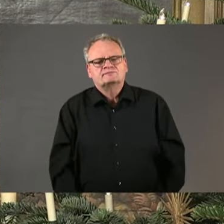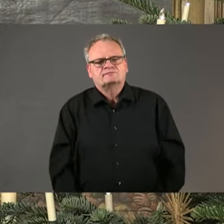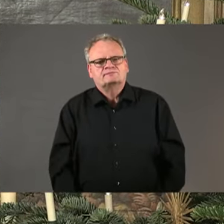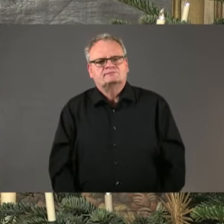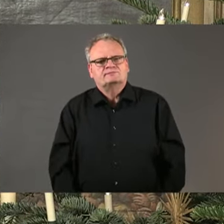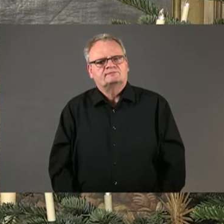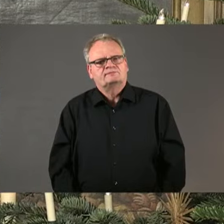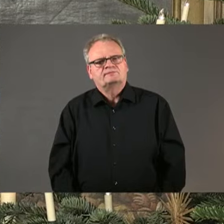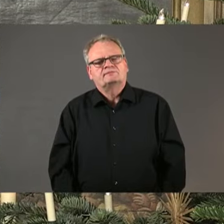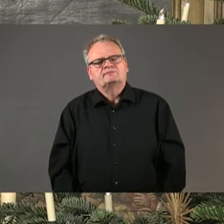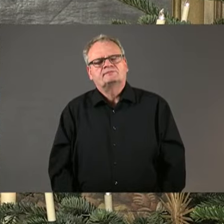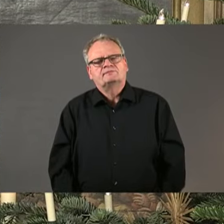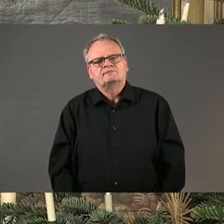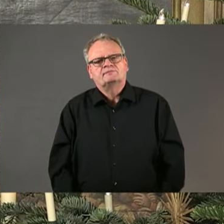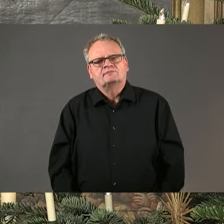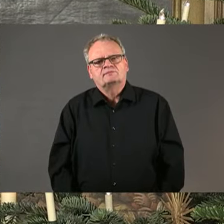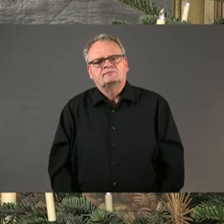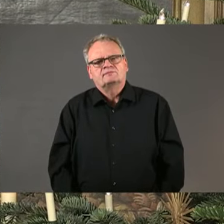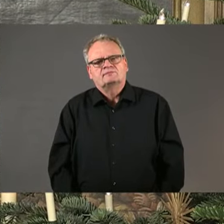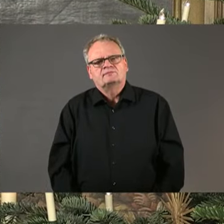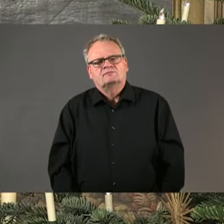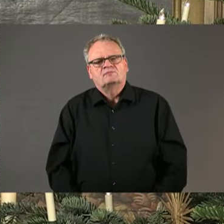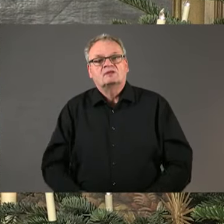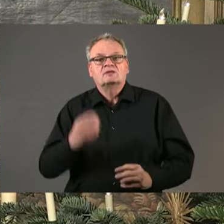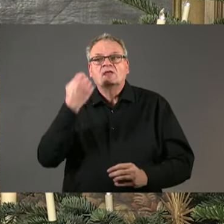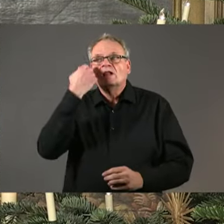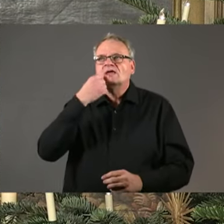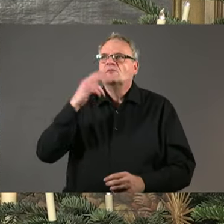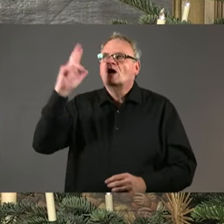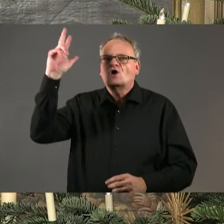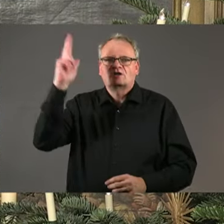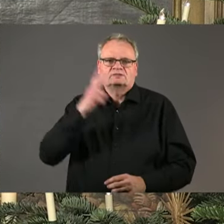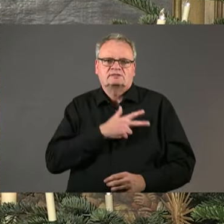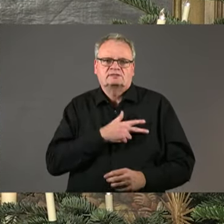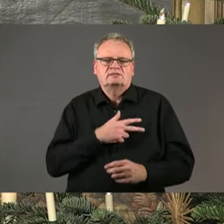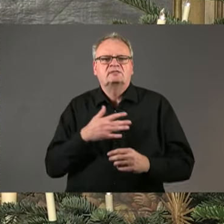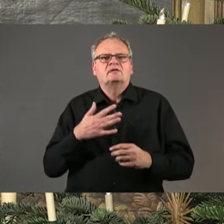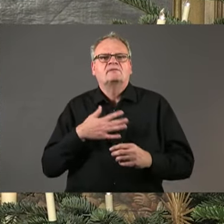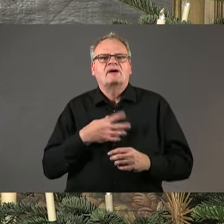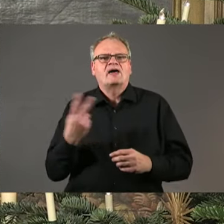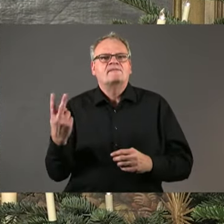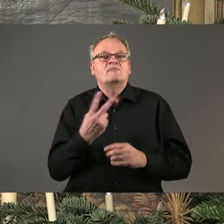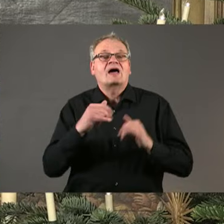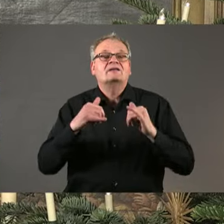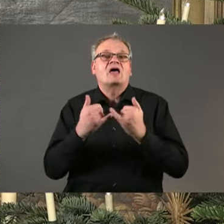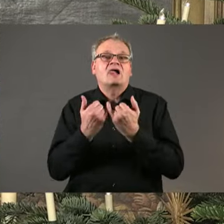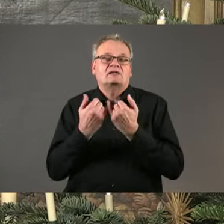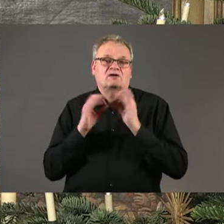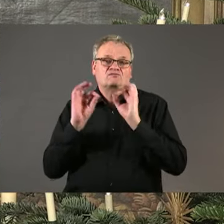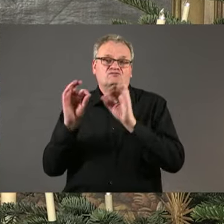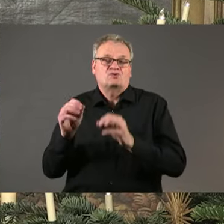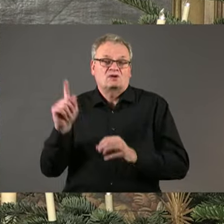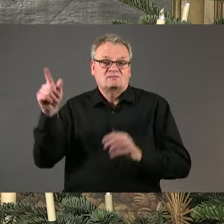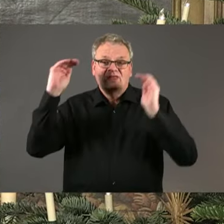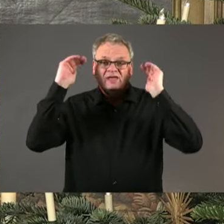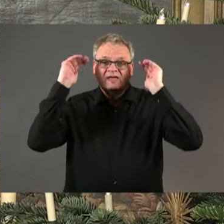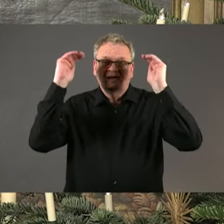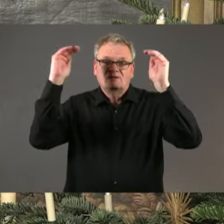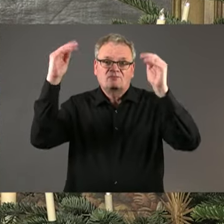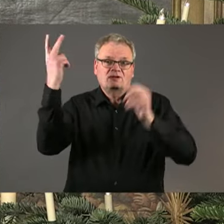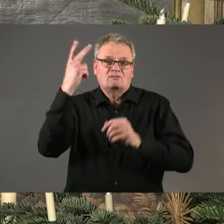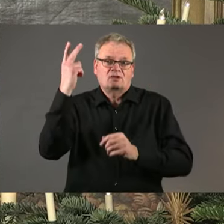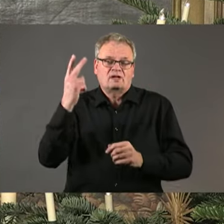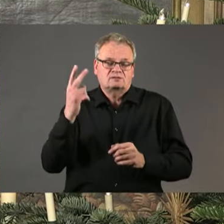Sarah schickt uns ihr Gebet. Lieber Gott, ich bete für meine beiden Eltern, dass es ihnen im Himmel bei dir gut